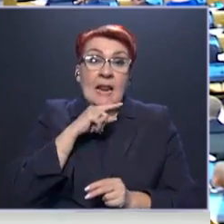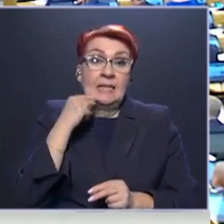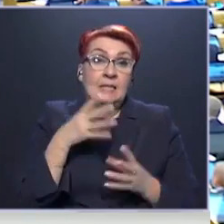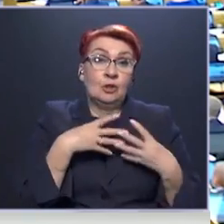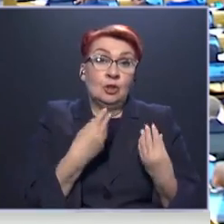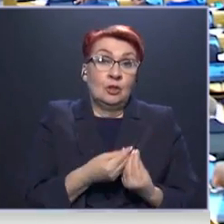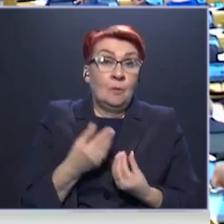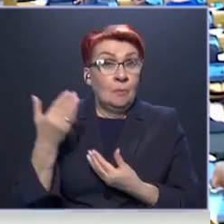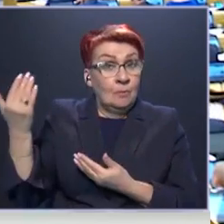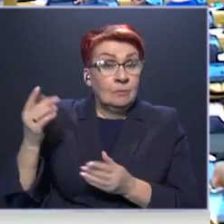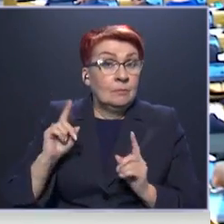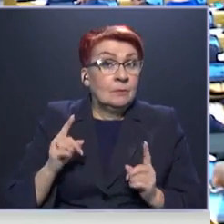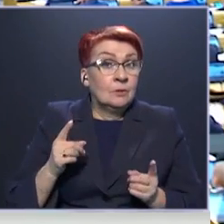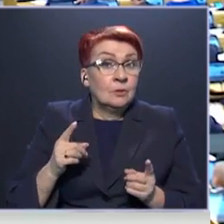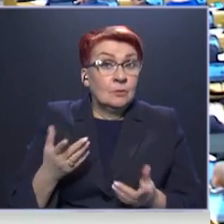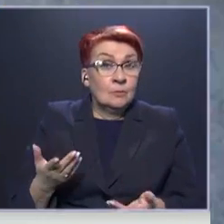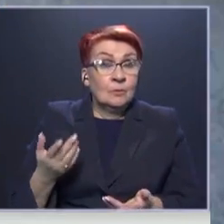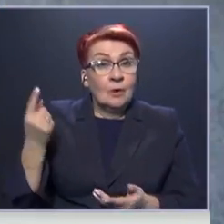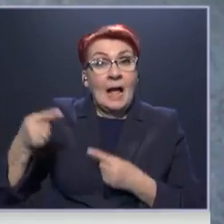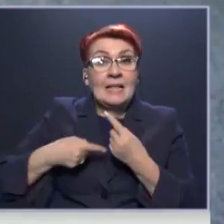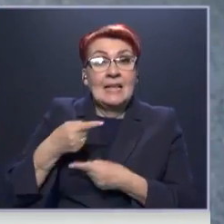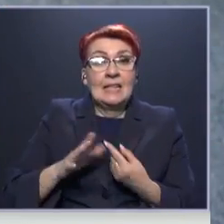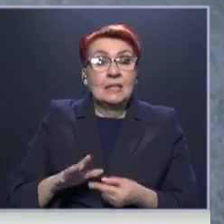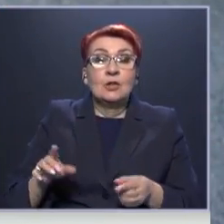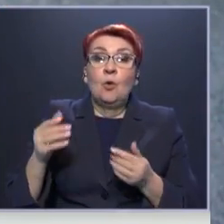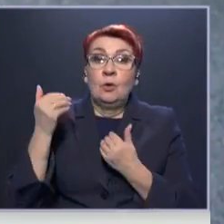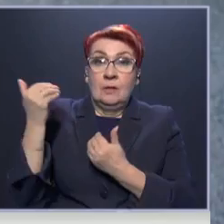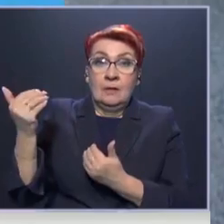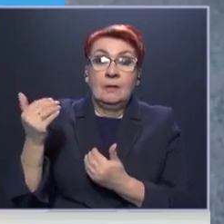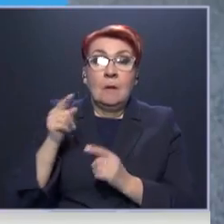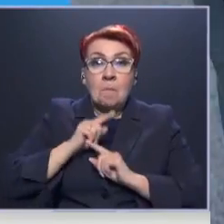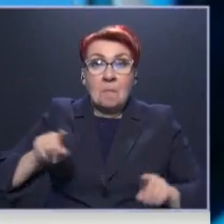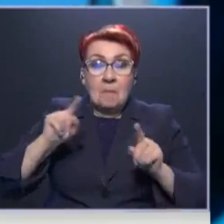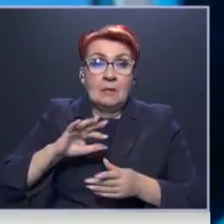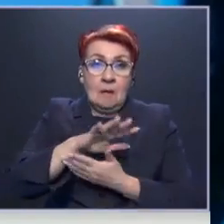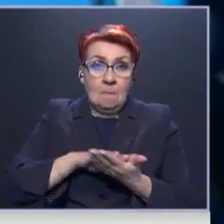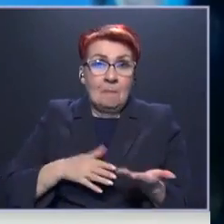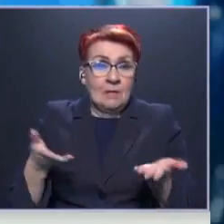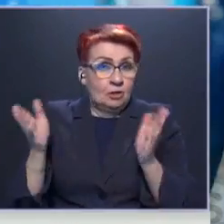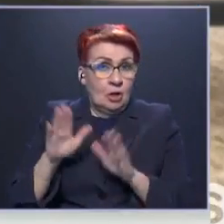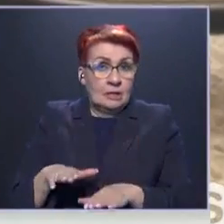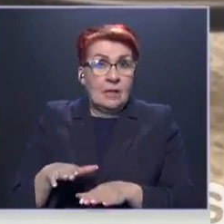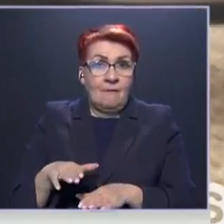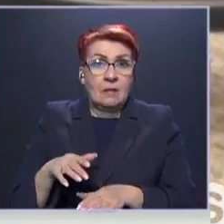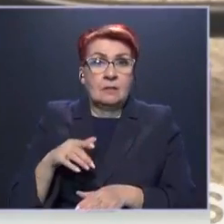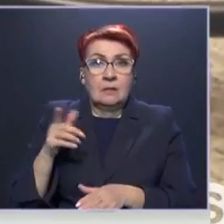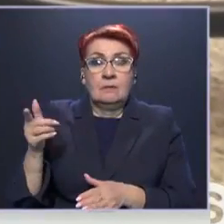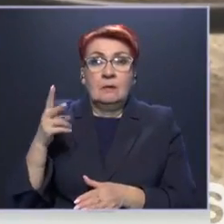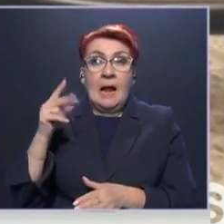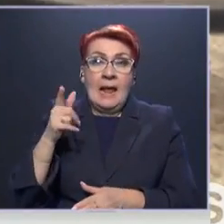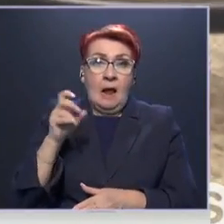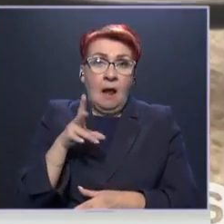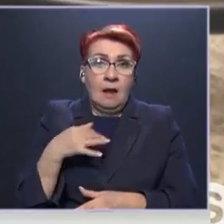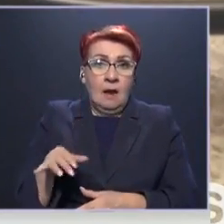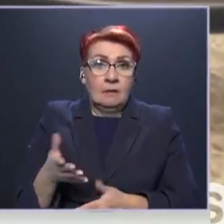равно как, впрочем, и традиционные семьи других государств, где такая пропаганда продолжает оставаться легальной. Поэтому я